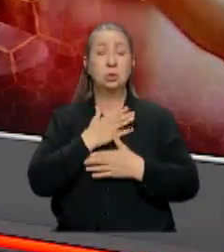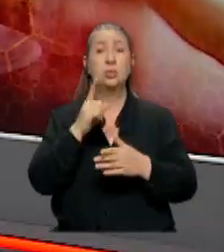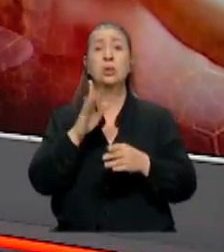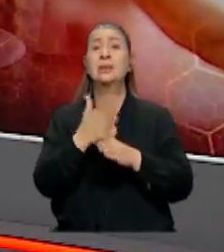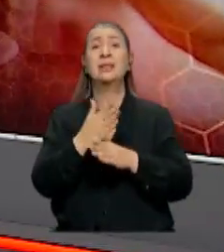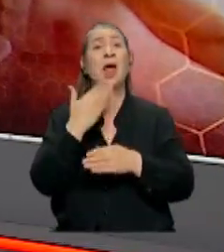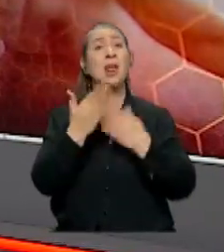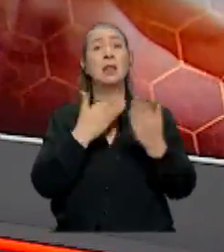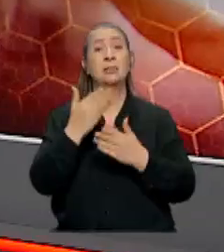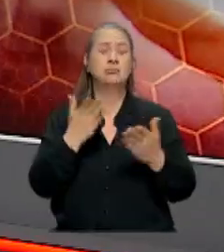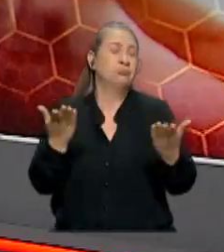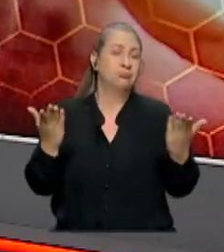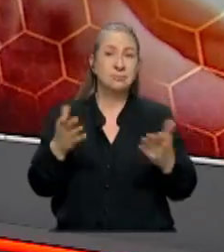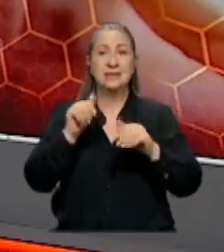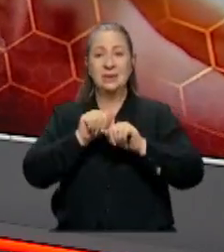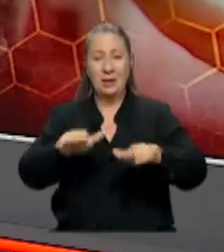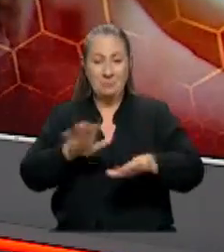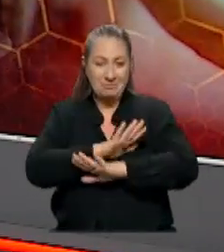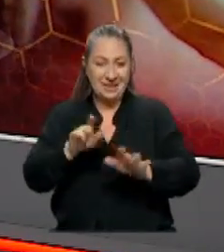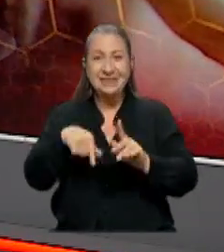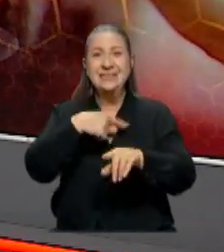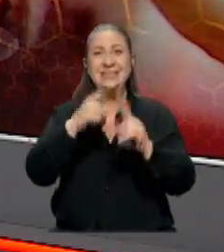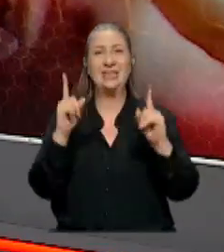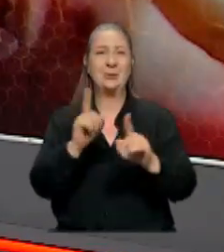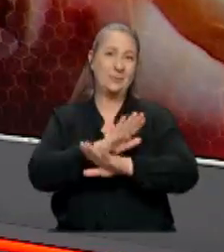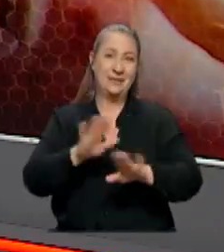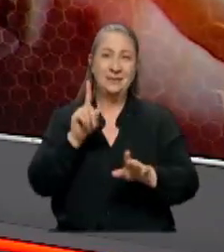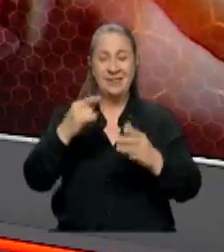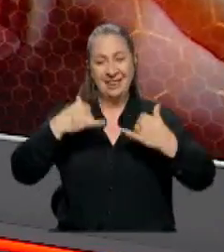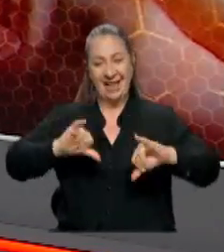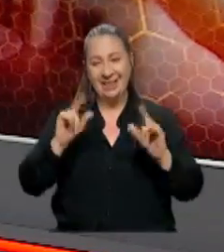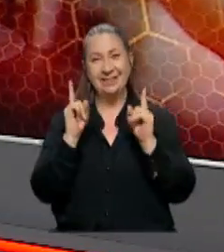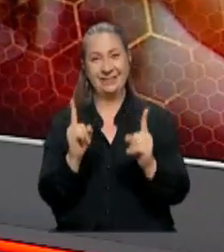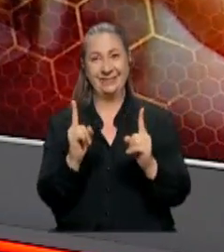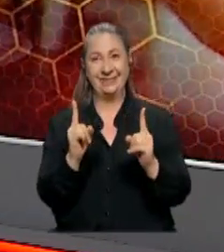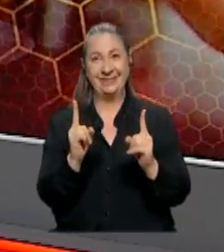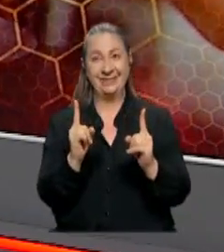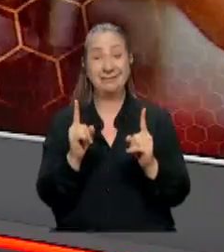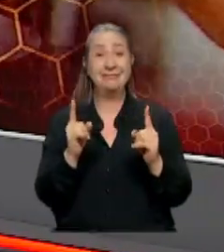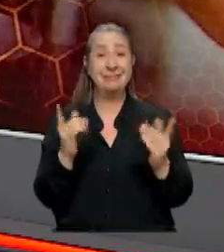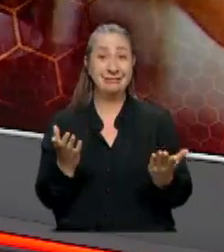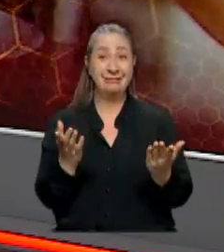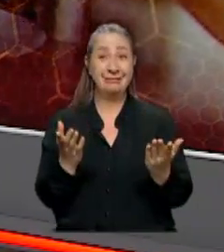Bunu niye anlattım? Çünkü yayın dönemi bitti. Efendim, şimdi bir tatil dönemi.